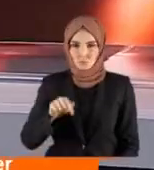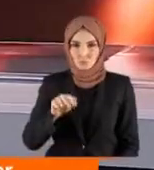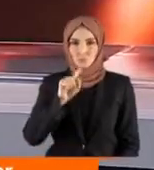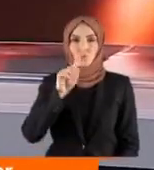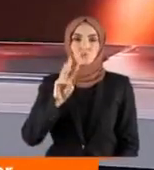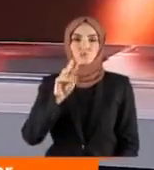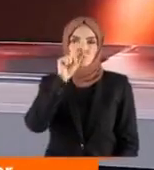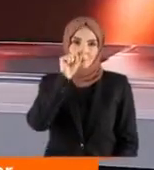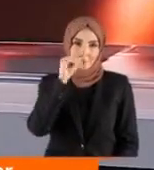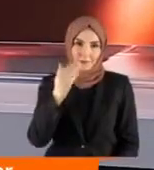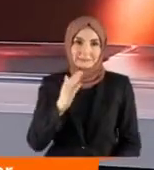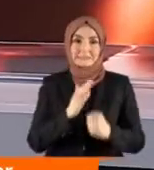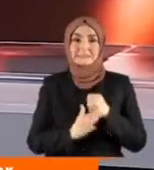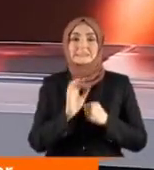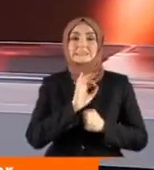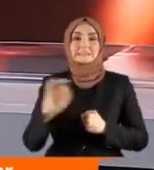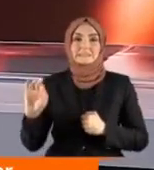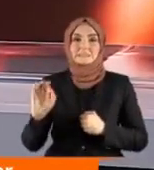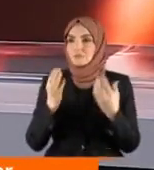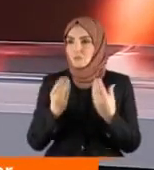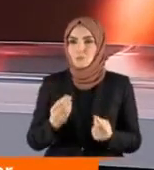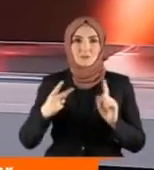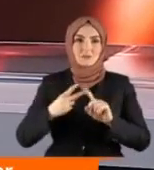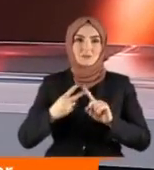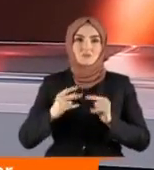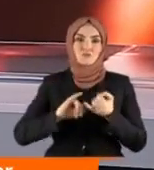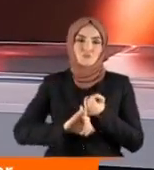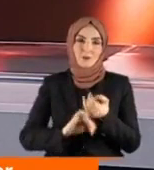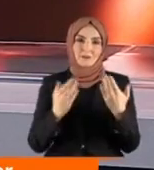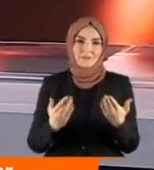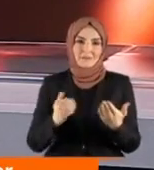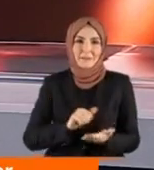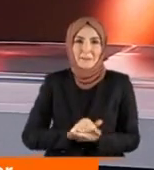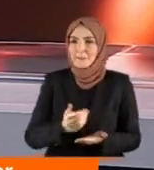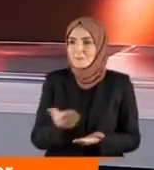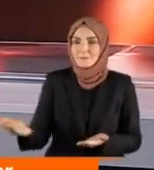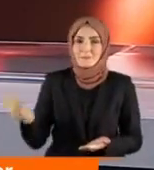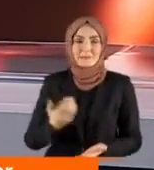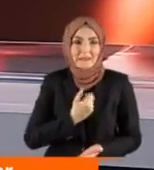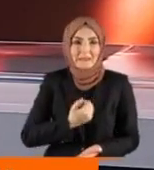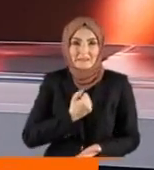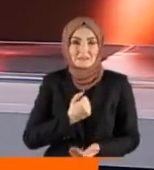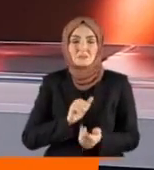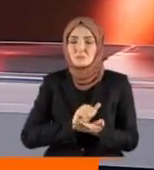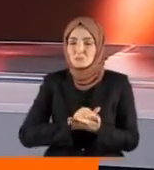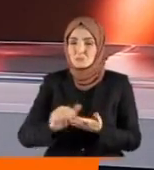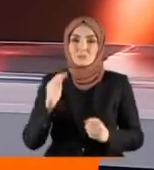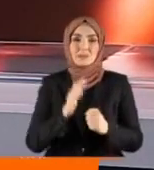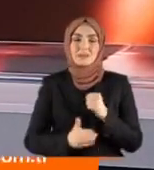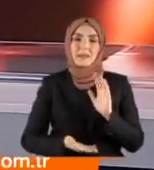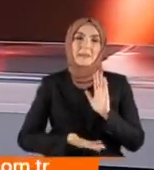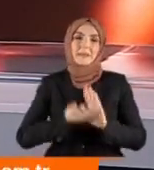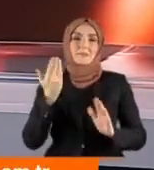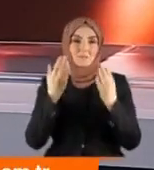Bugün 13 Mart, kısıtlamasız geçirdiğimiz ikinci cumartesi ve hepimiz heyecanla tüm kısıtlamaların tümüyle kalktığı, salgını